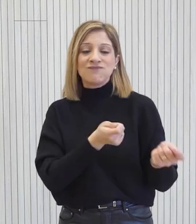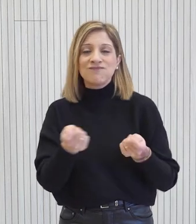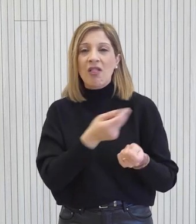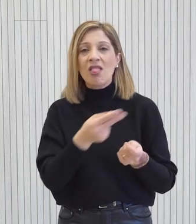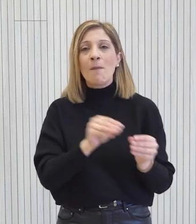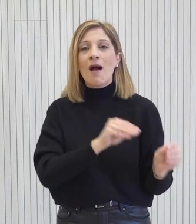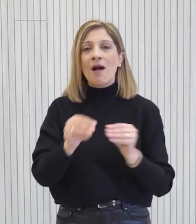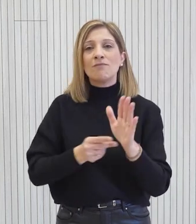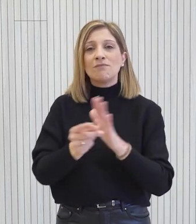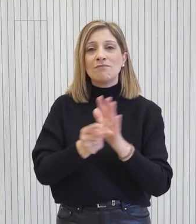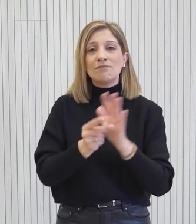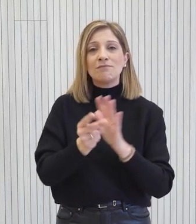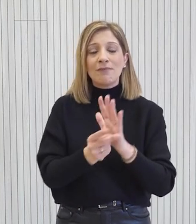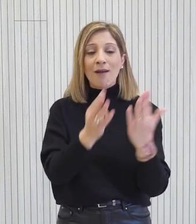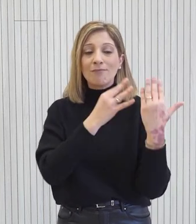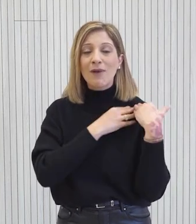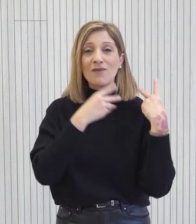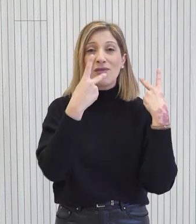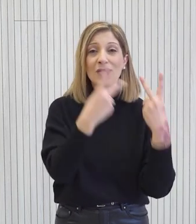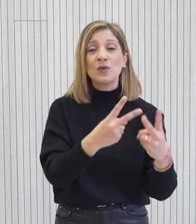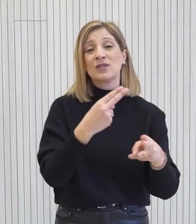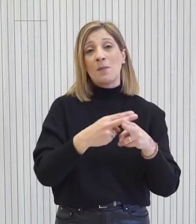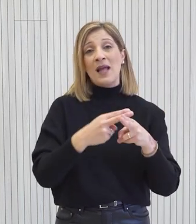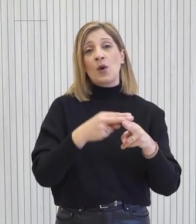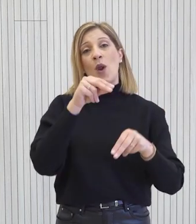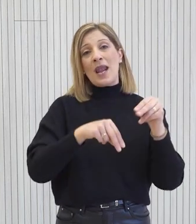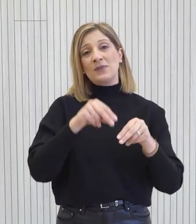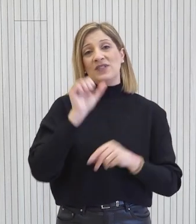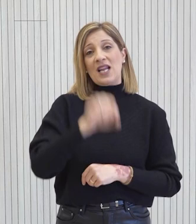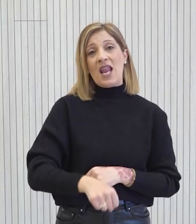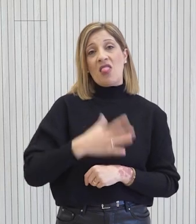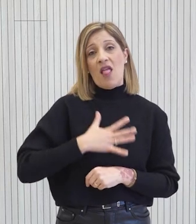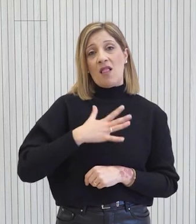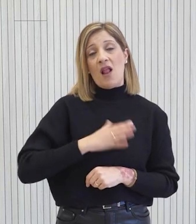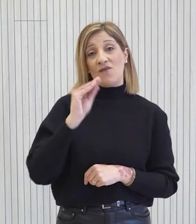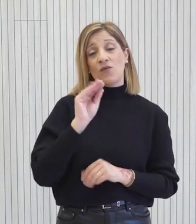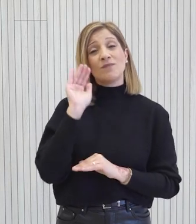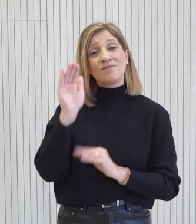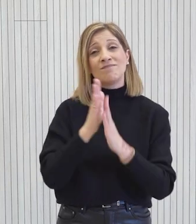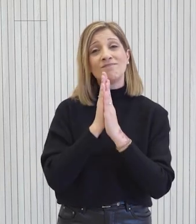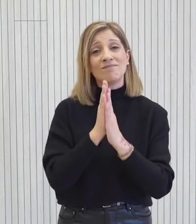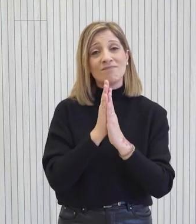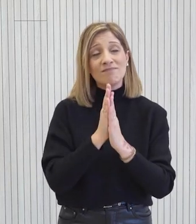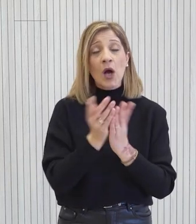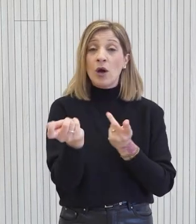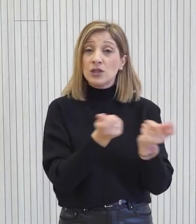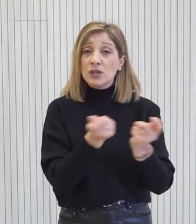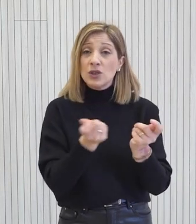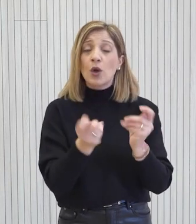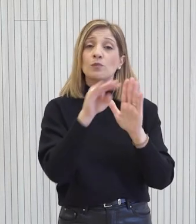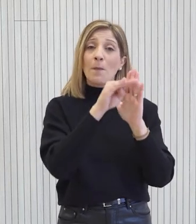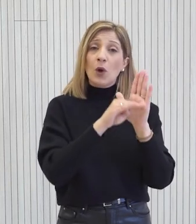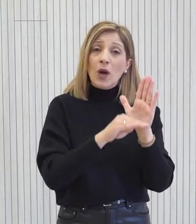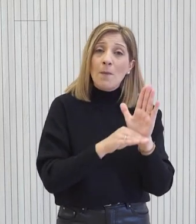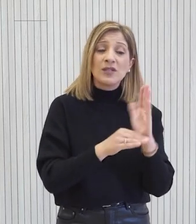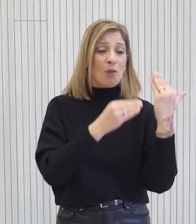του μεταναστευτικού. Η συστέγαση υπηρεσιών σε ένα Υφυπουργείο θα έχει πολλαπλά ωφέλη όσον αφορά τον προγραμματισμό, τον συντονισμό και την εποπτεία